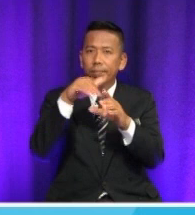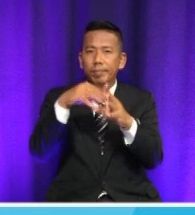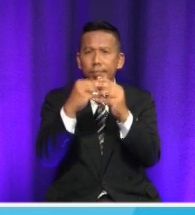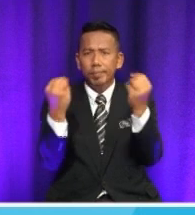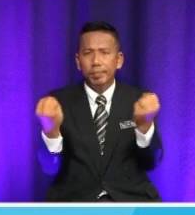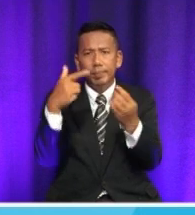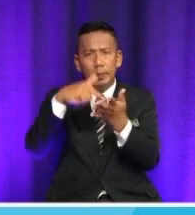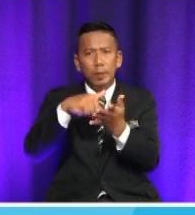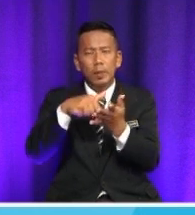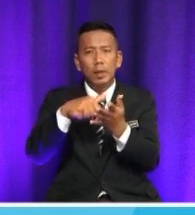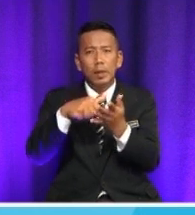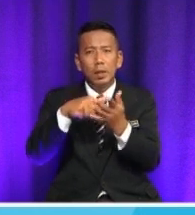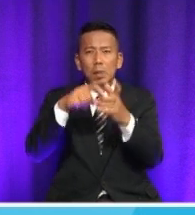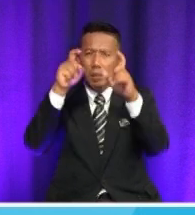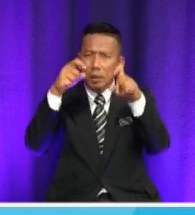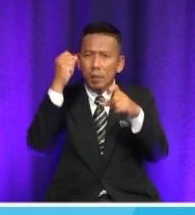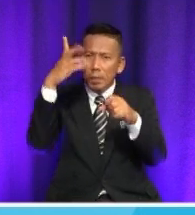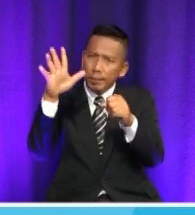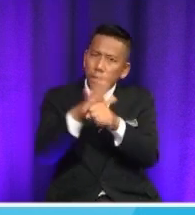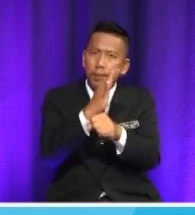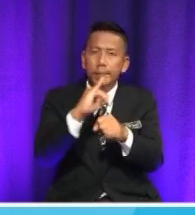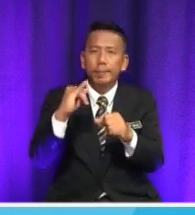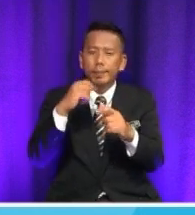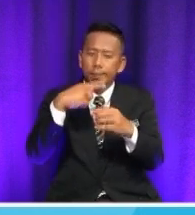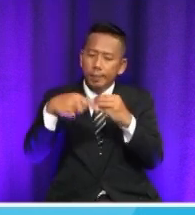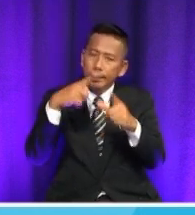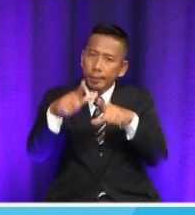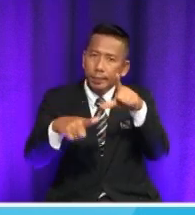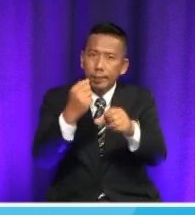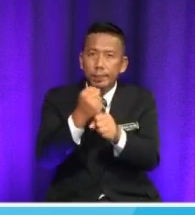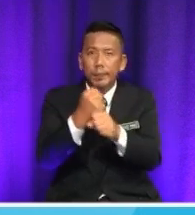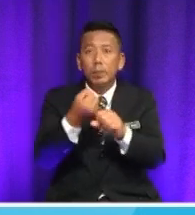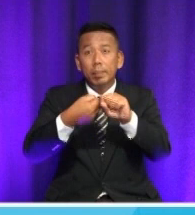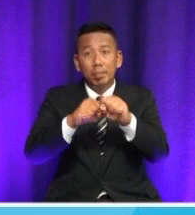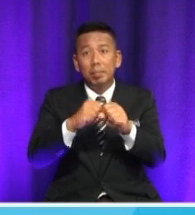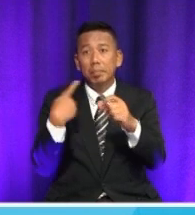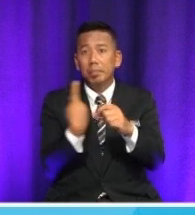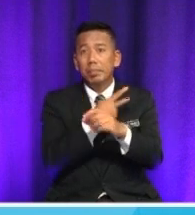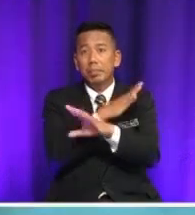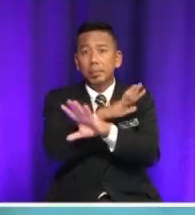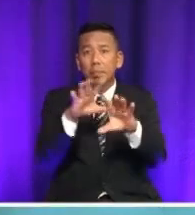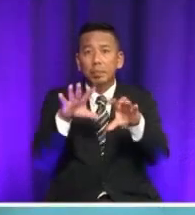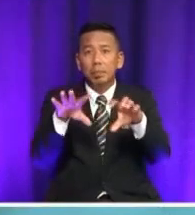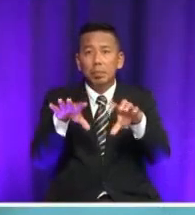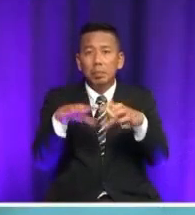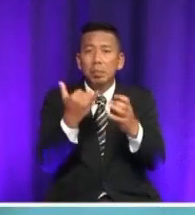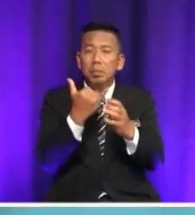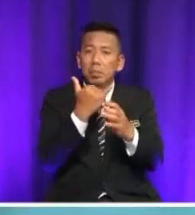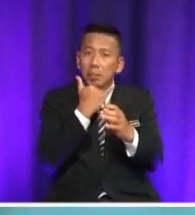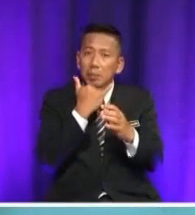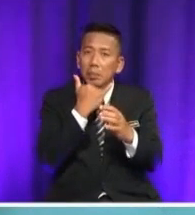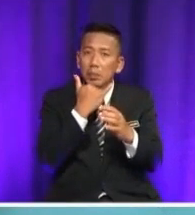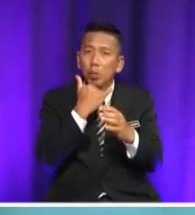paham sepenuhnya tentang langkah kerja itu supaya kita tak buat kita dahulukan yang dahulu yang